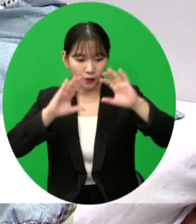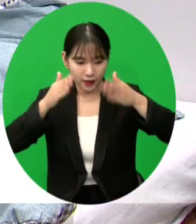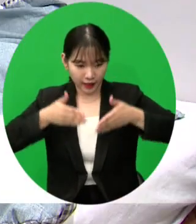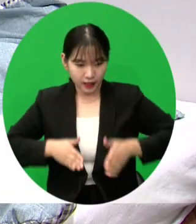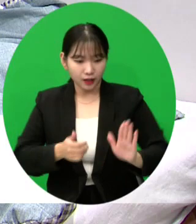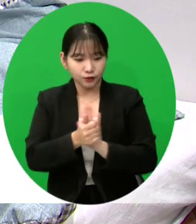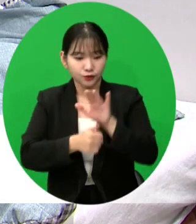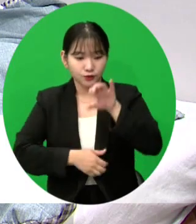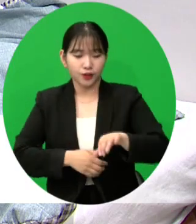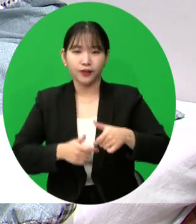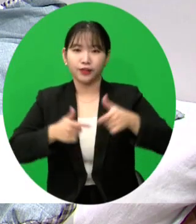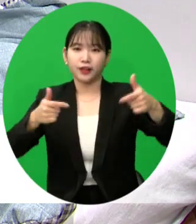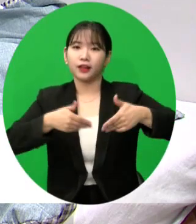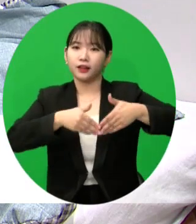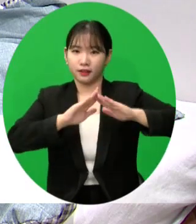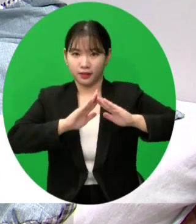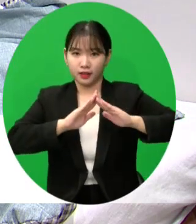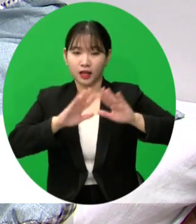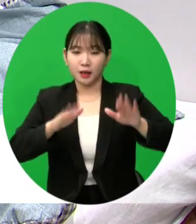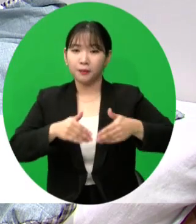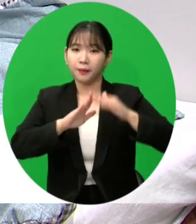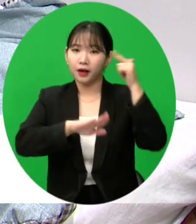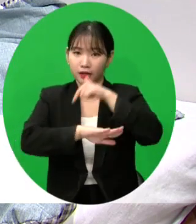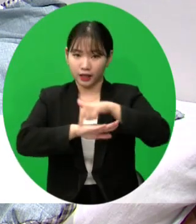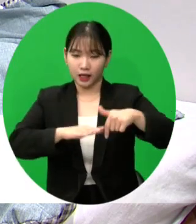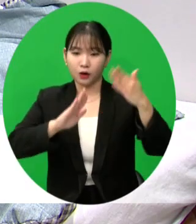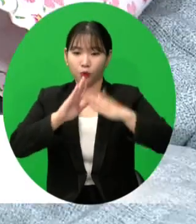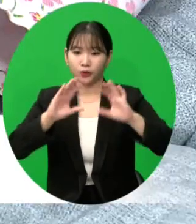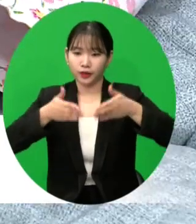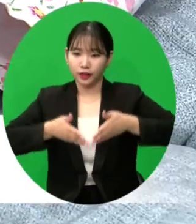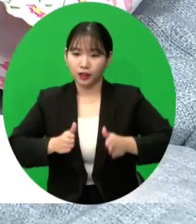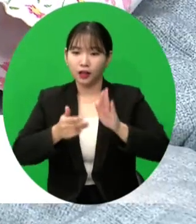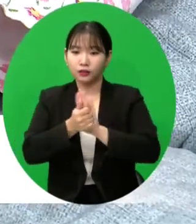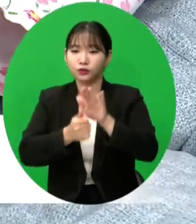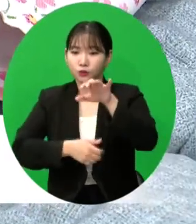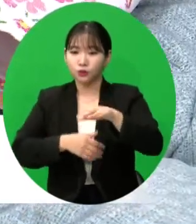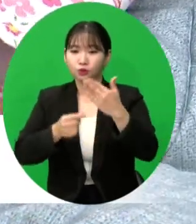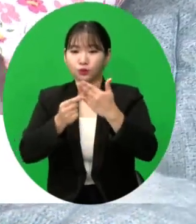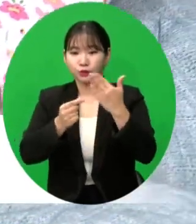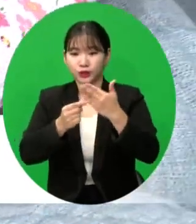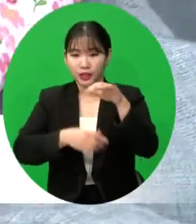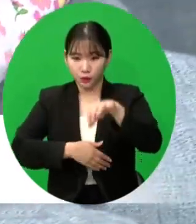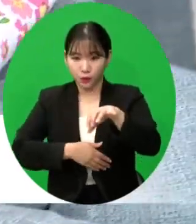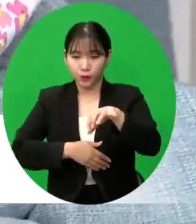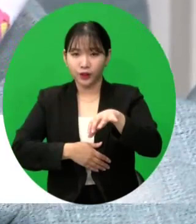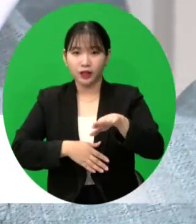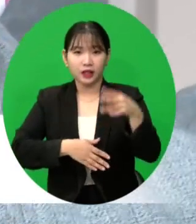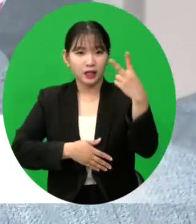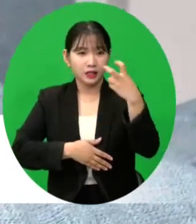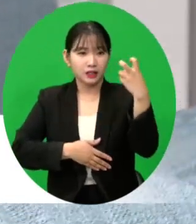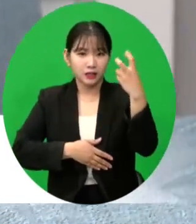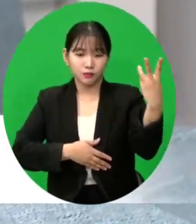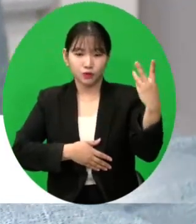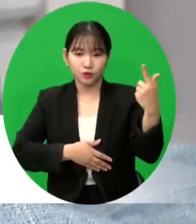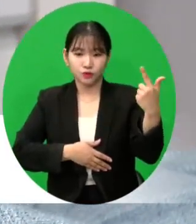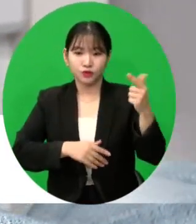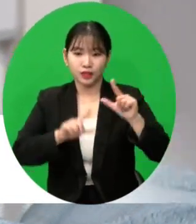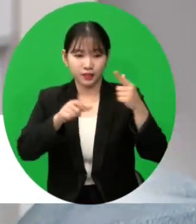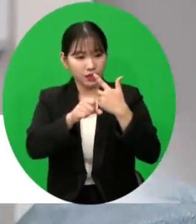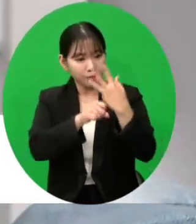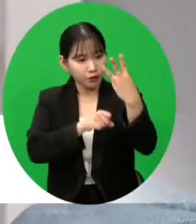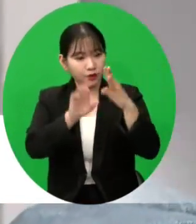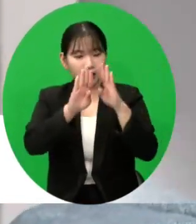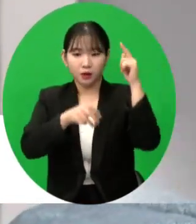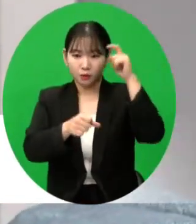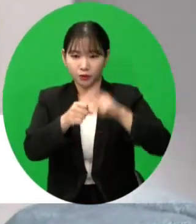확대 설치합니다 이번에 설치되는 공공 산후 조리원 9호점 오는 2026년 개원을 목표로